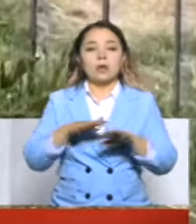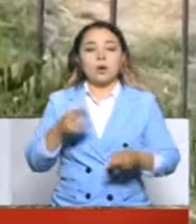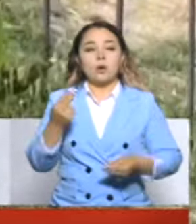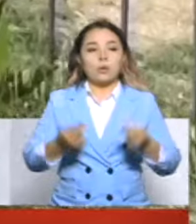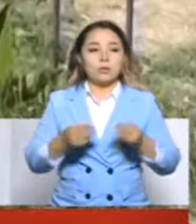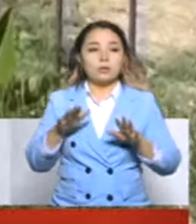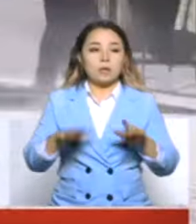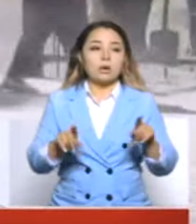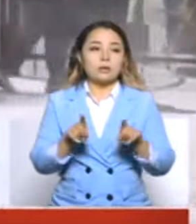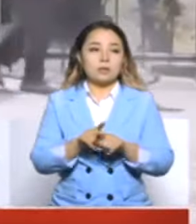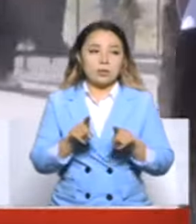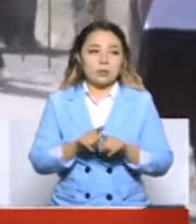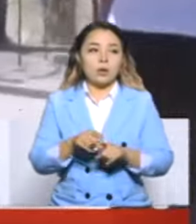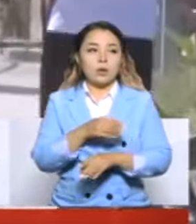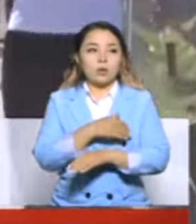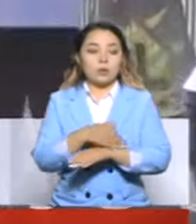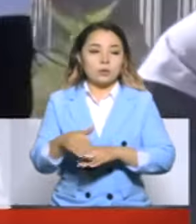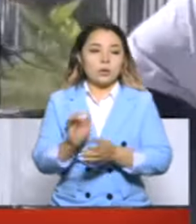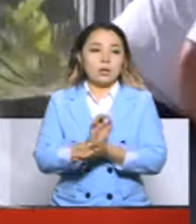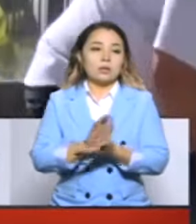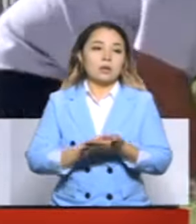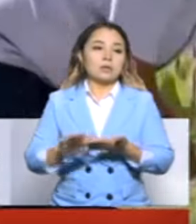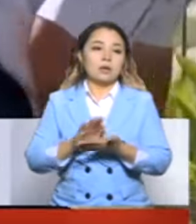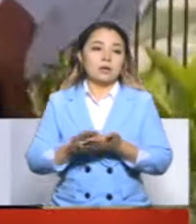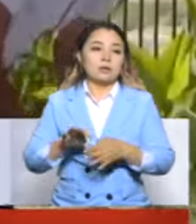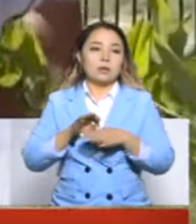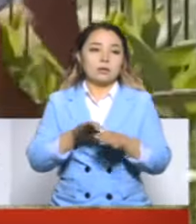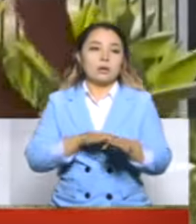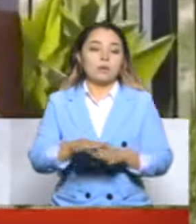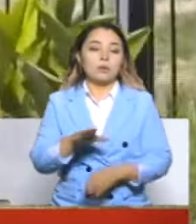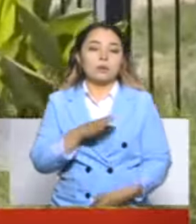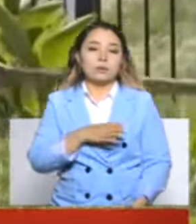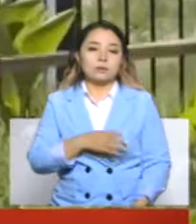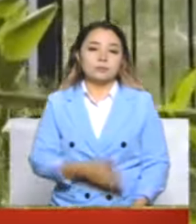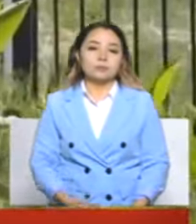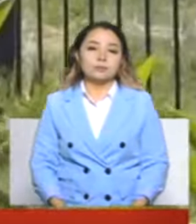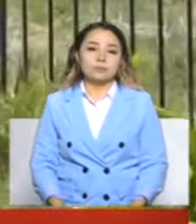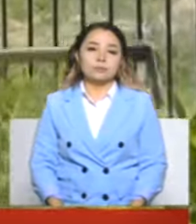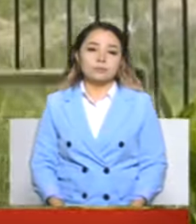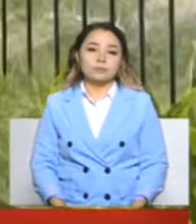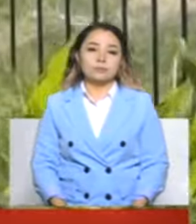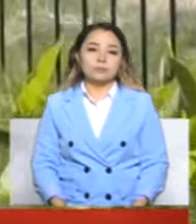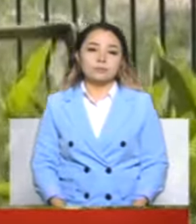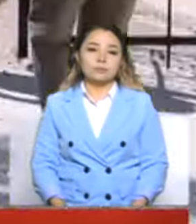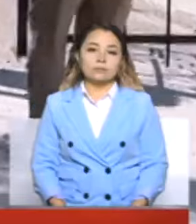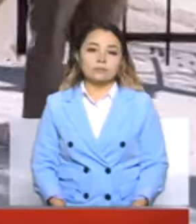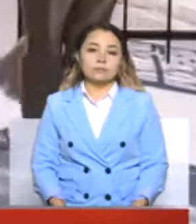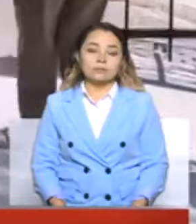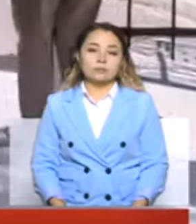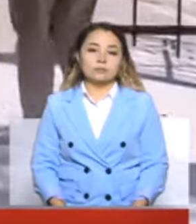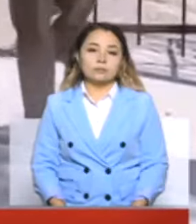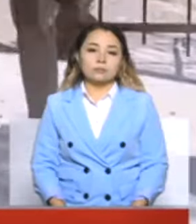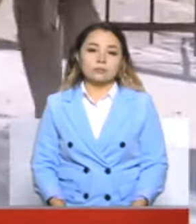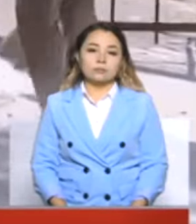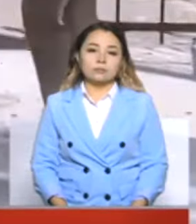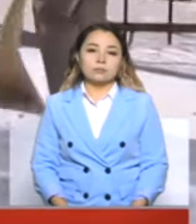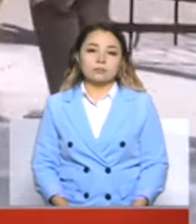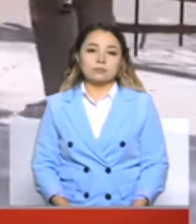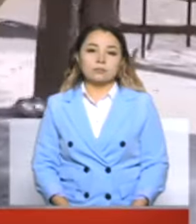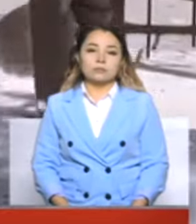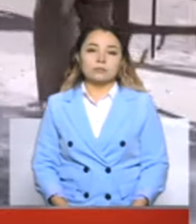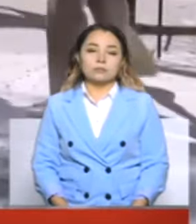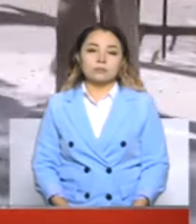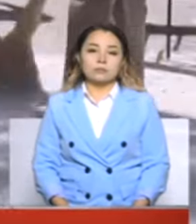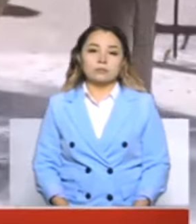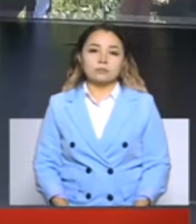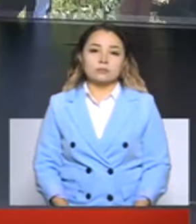ойын алаңдарын, көшелерді күл қоқыстан тазартты. Айнұр Әбілқасымқызы, Еркін Оразбаев, Қазақстан ұлттық арнасы, Түркістан